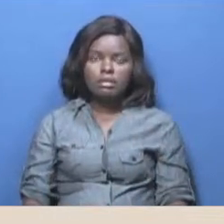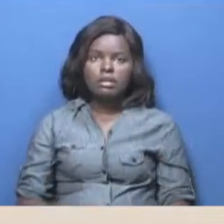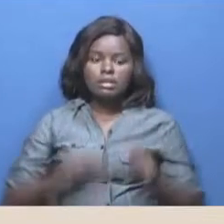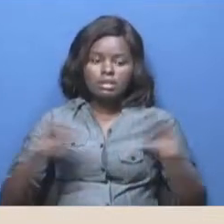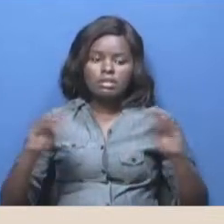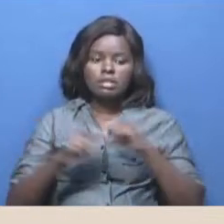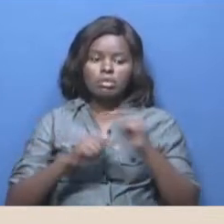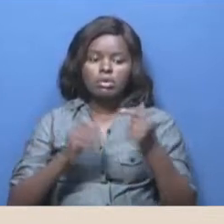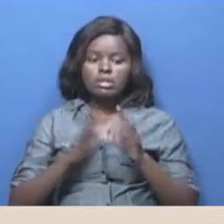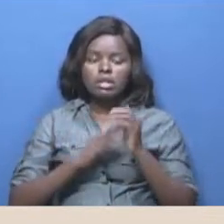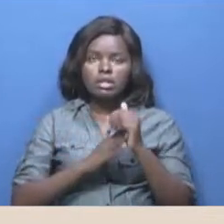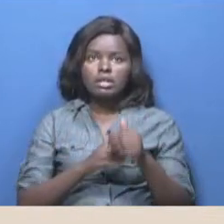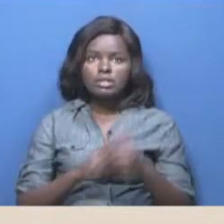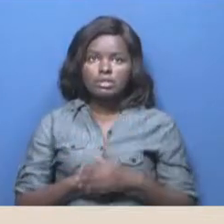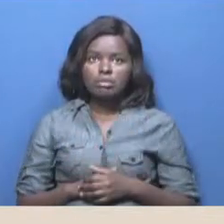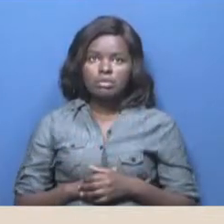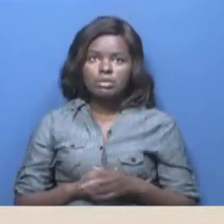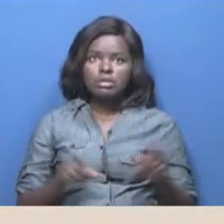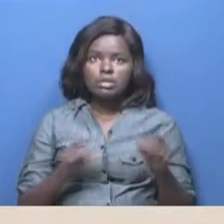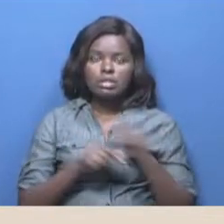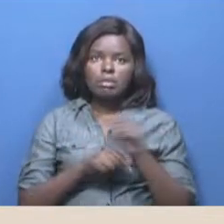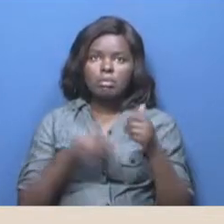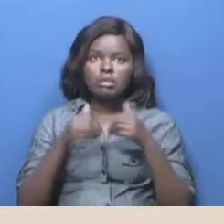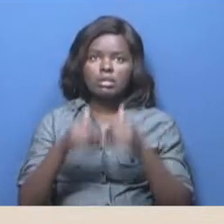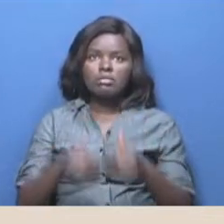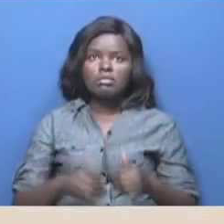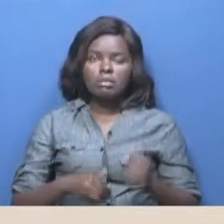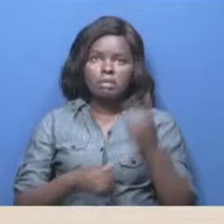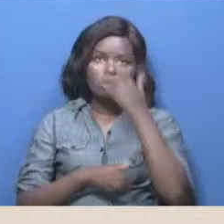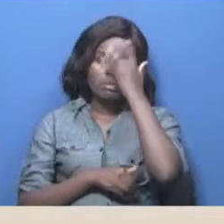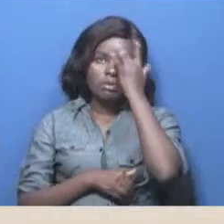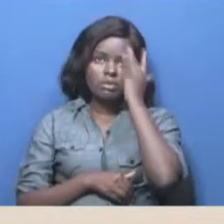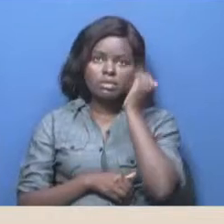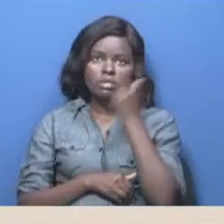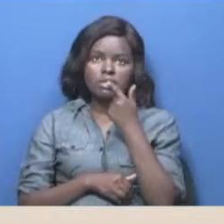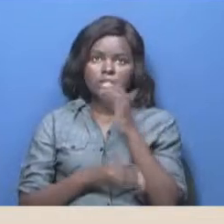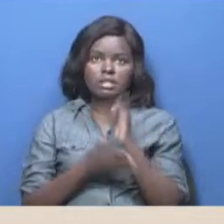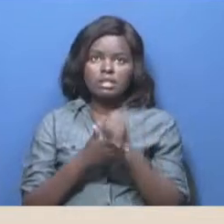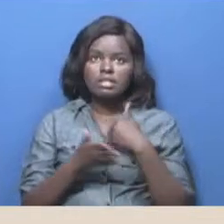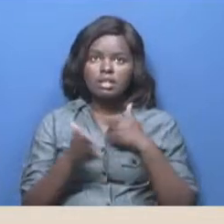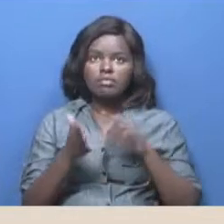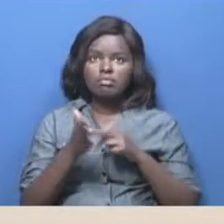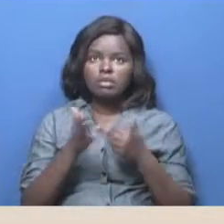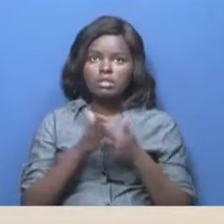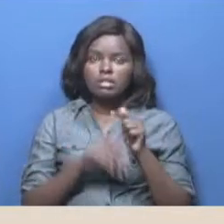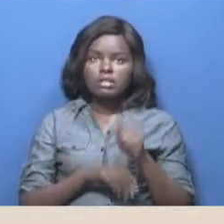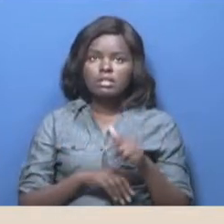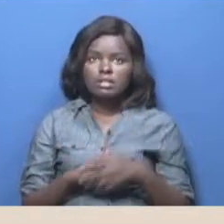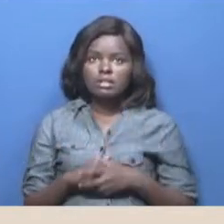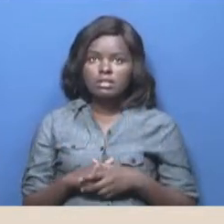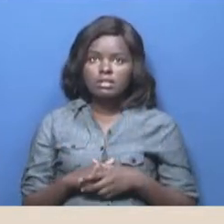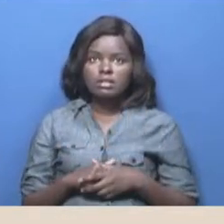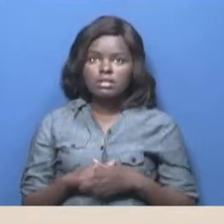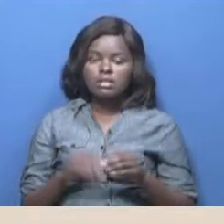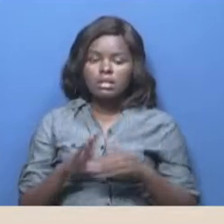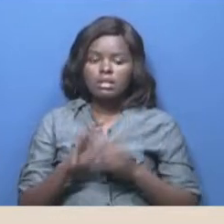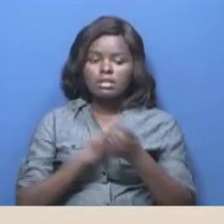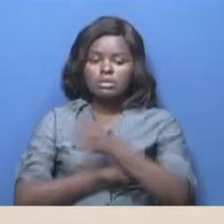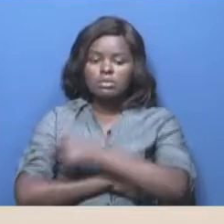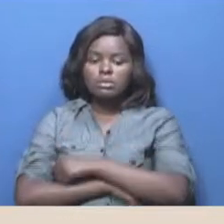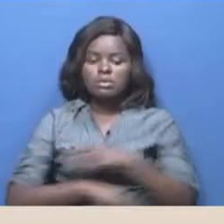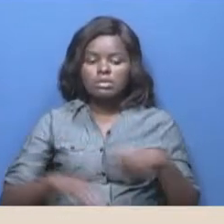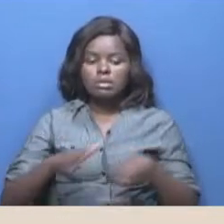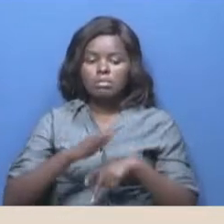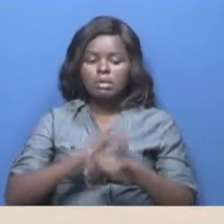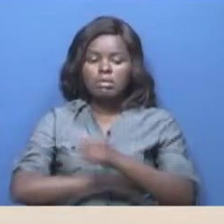leadership, tũkĩmathomithia ũhoro wĩgiĩ ũrĩmi, tondũ nĩtũraiga nĩtũkoretwo na tabarĩra ta icio kũrĩa mathukuru-inĩ ma primary